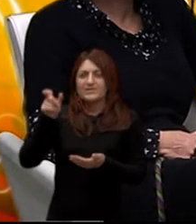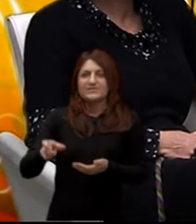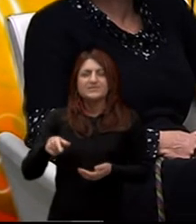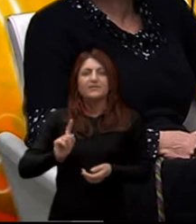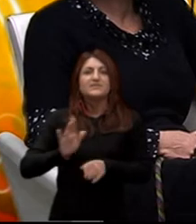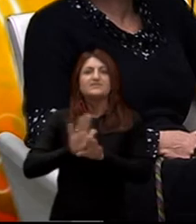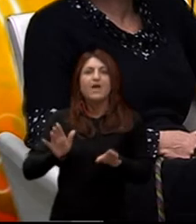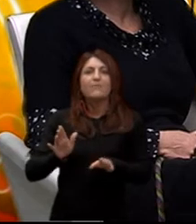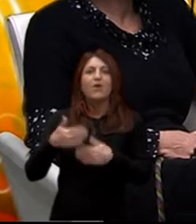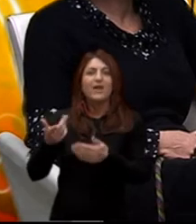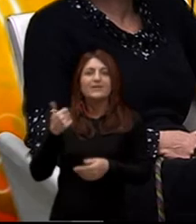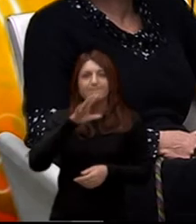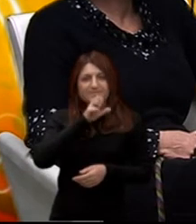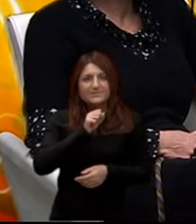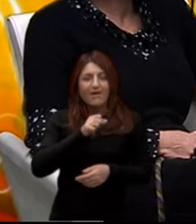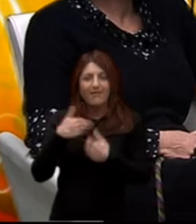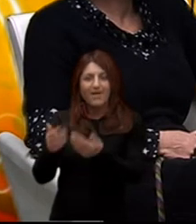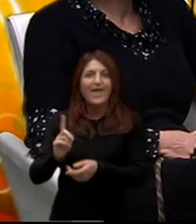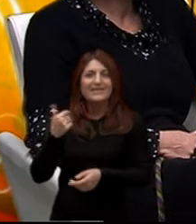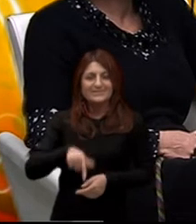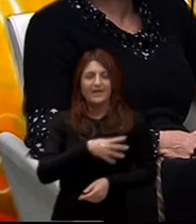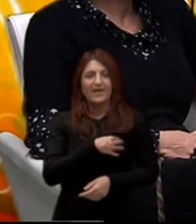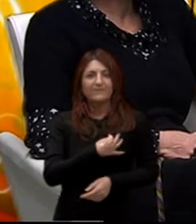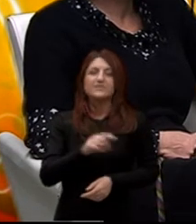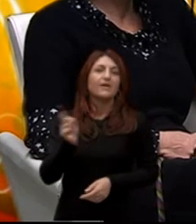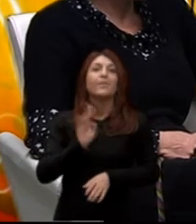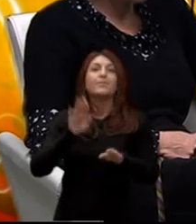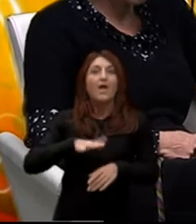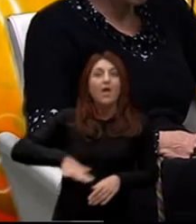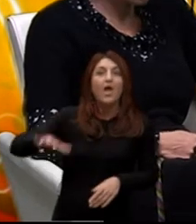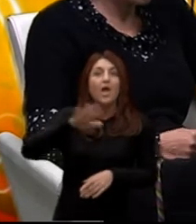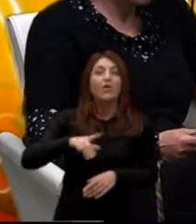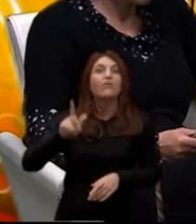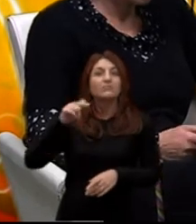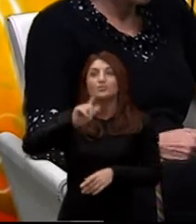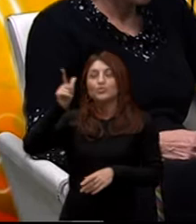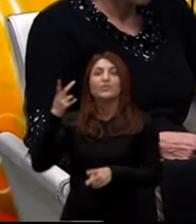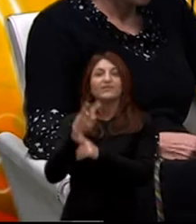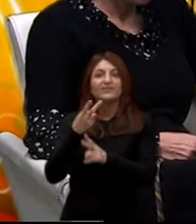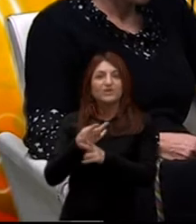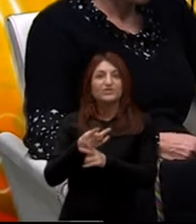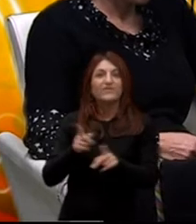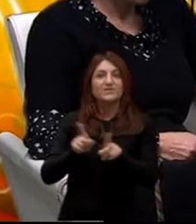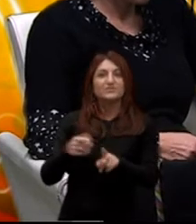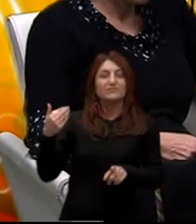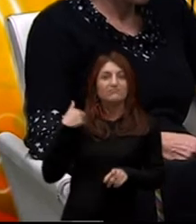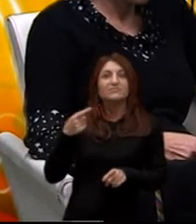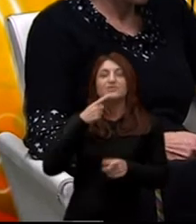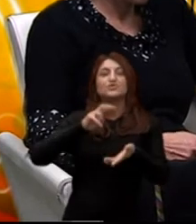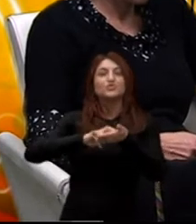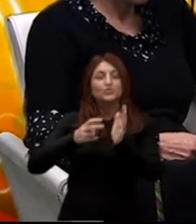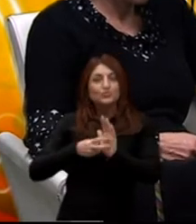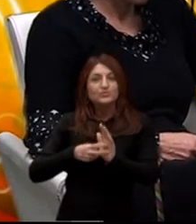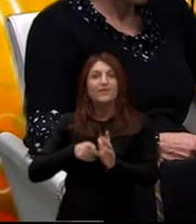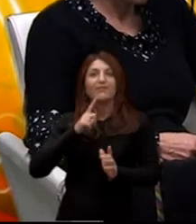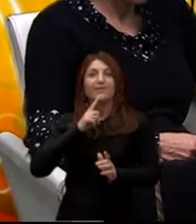puno korisnika i iz inozemstva. Pošto smo mi tako jedinstven centar, tako da se nama javljaju i stručnjaci i korisnici iz Hrvatske,